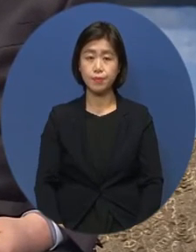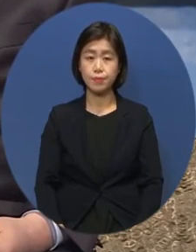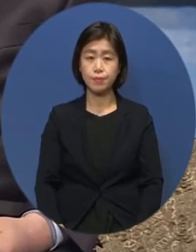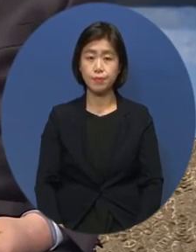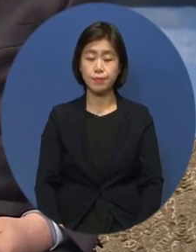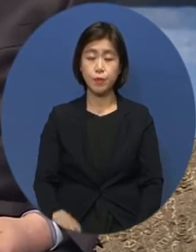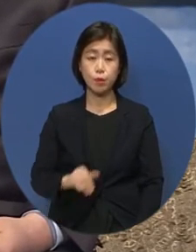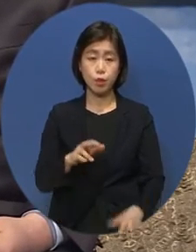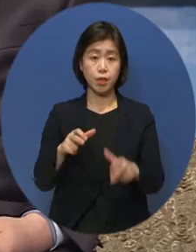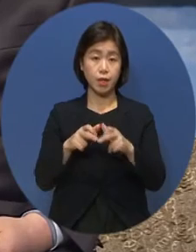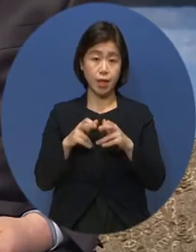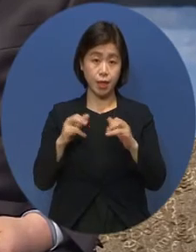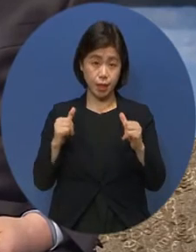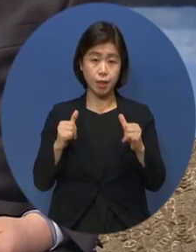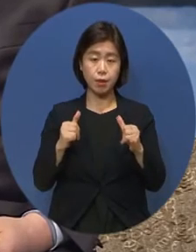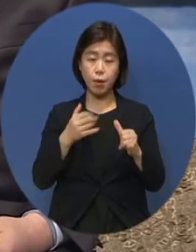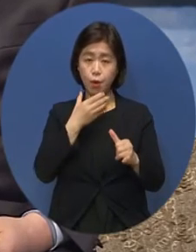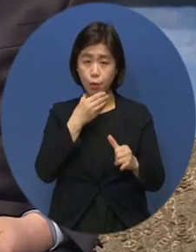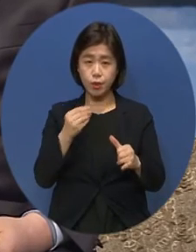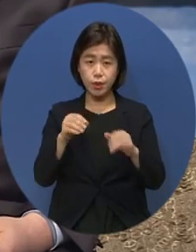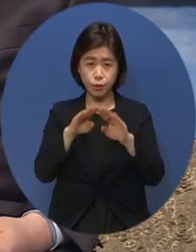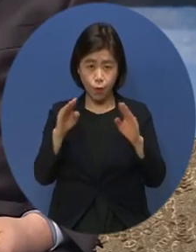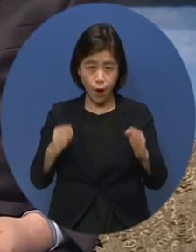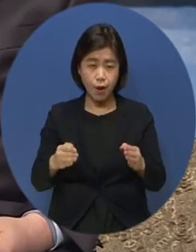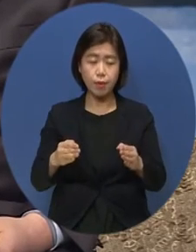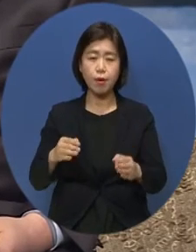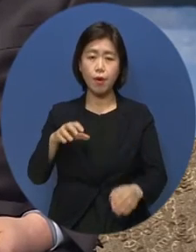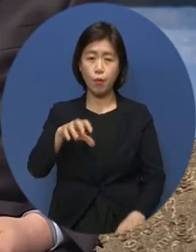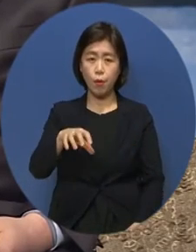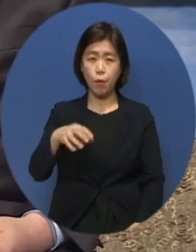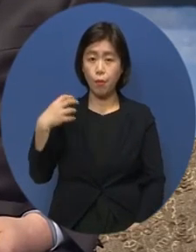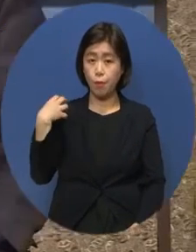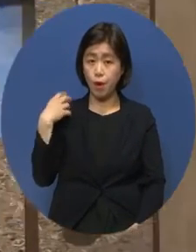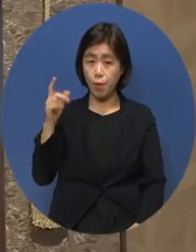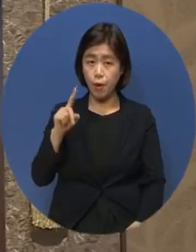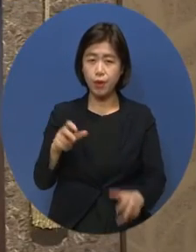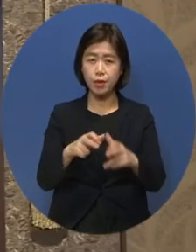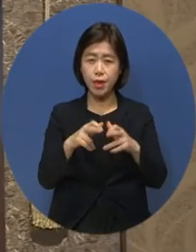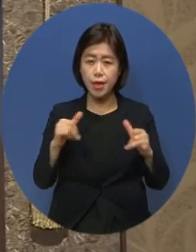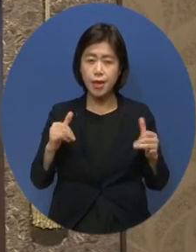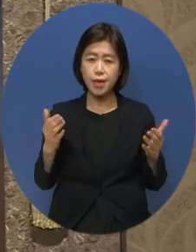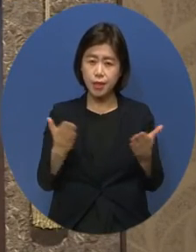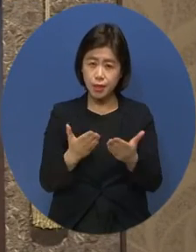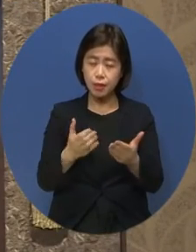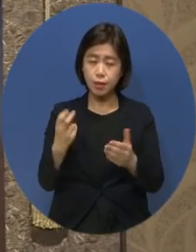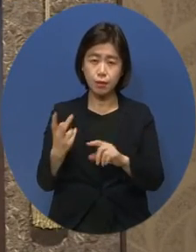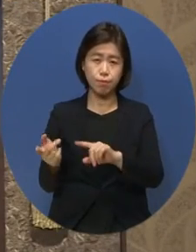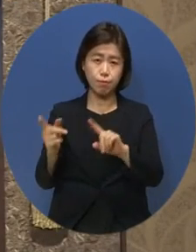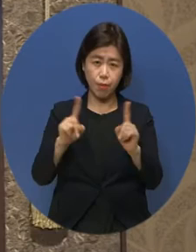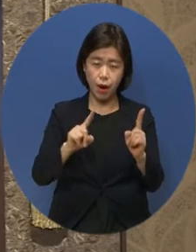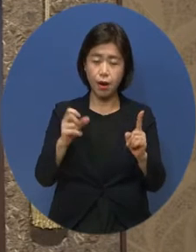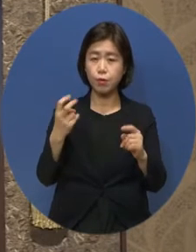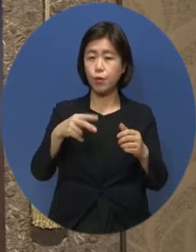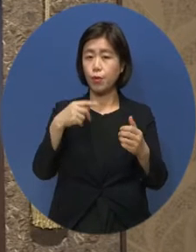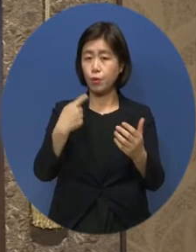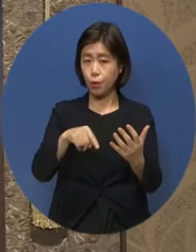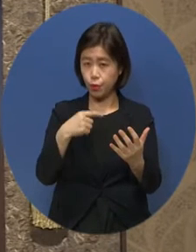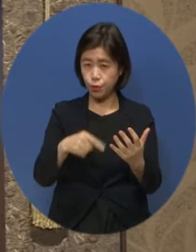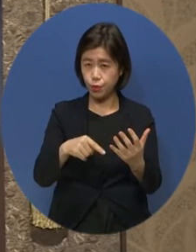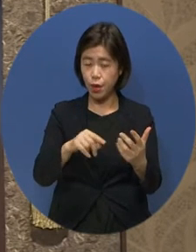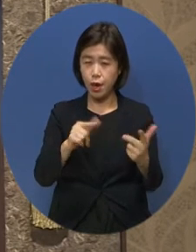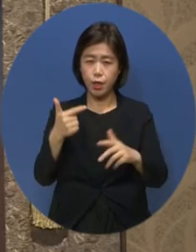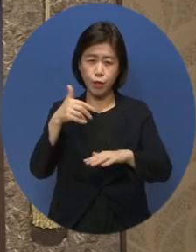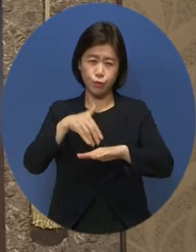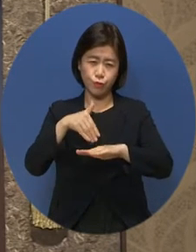4 우리 장애인복지론 의 역할은 장애인 들의 취업과 재활 그 다음 인쇄 교육 여러 가지